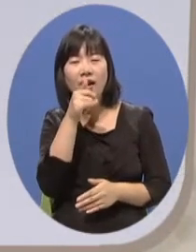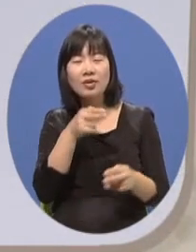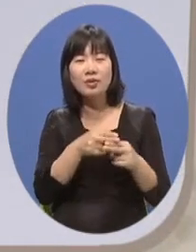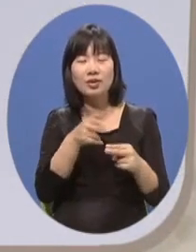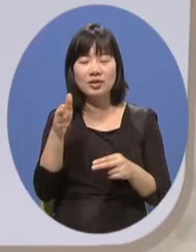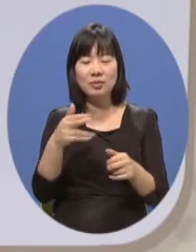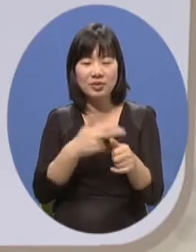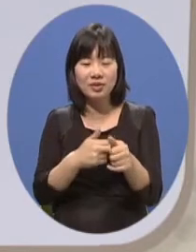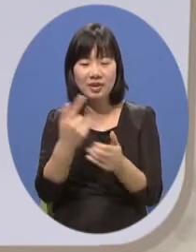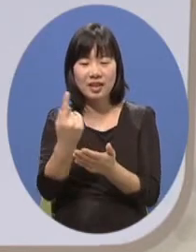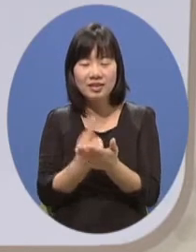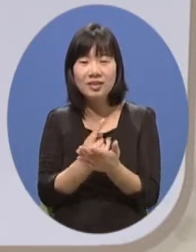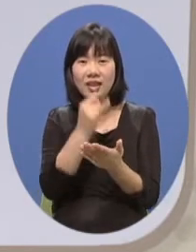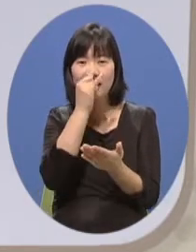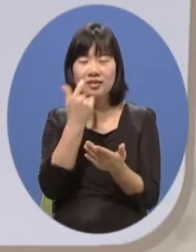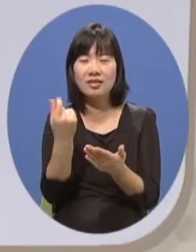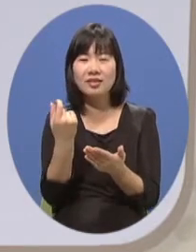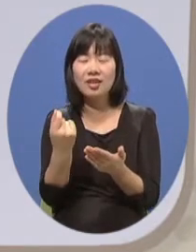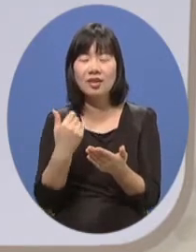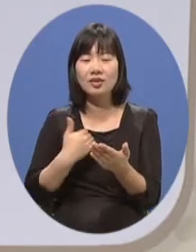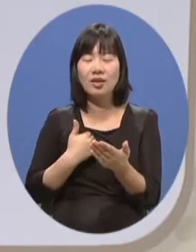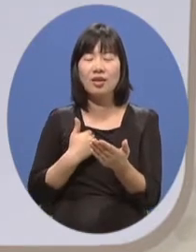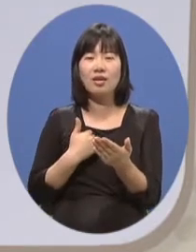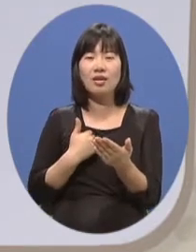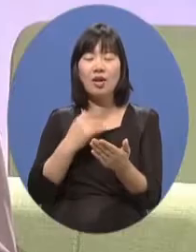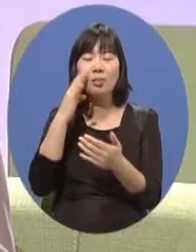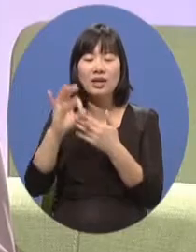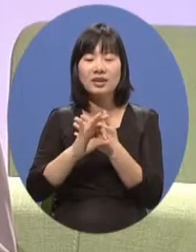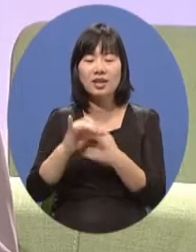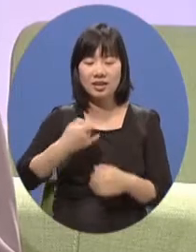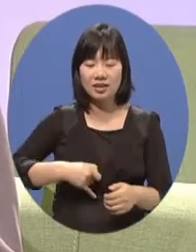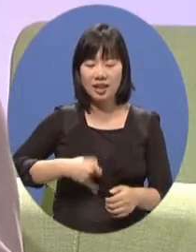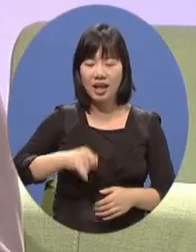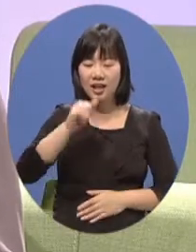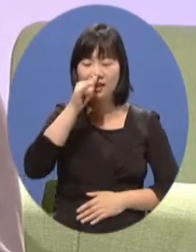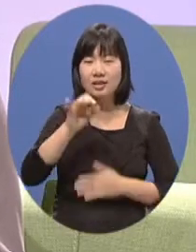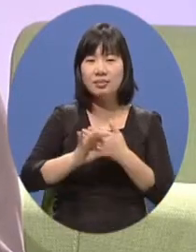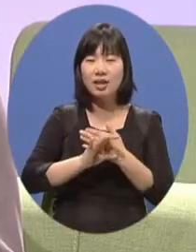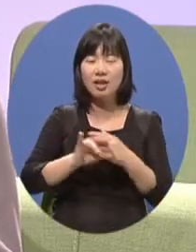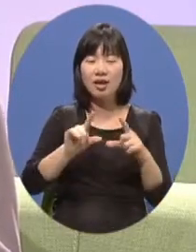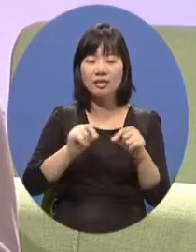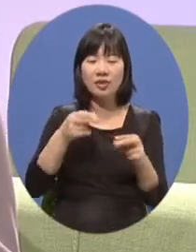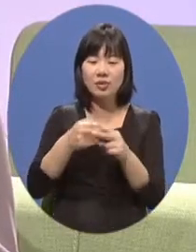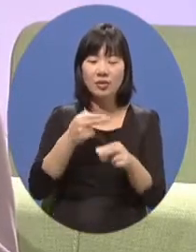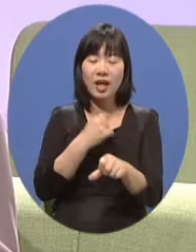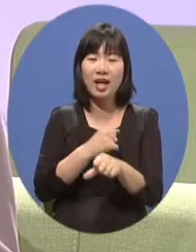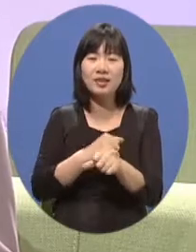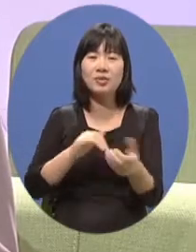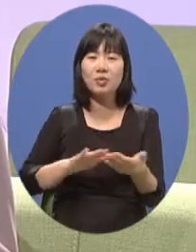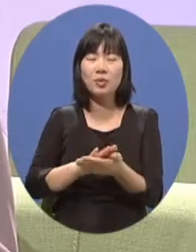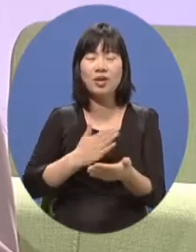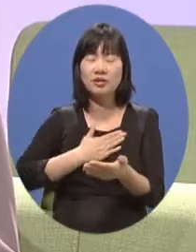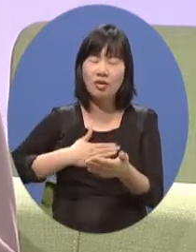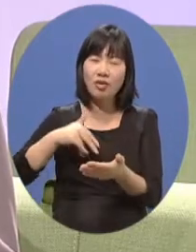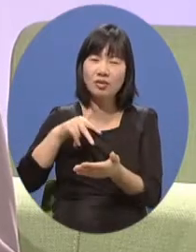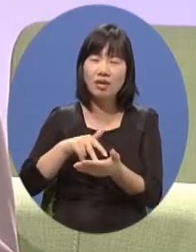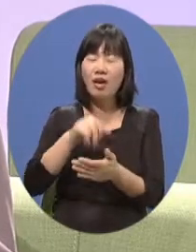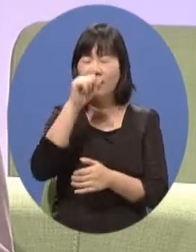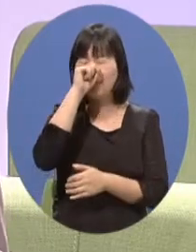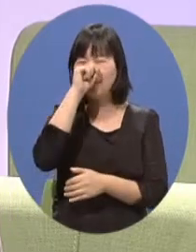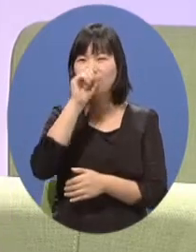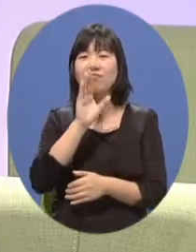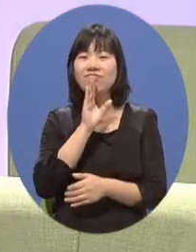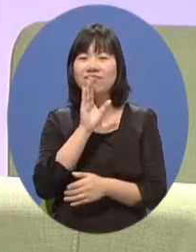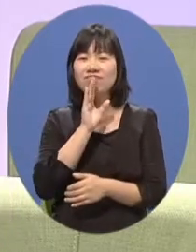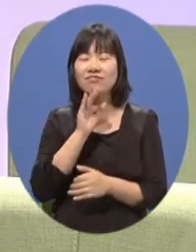전문가 선생님도 계시지만 저는 제가 만약에 딸이 있다면 이런 음식 만드는 놀이가 굉장히 정서에 좋거든요. 요리